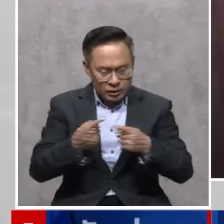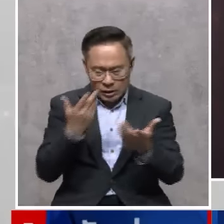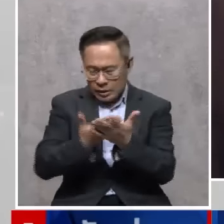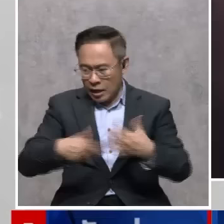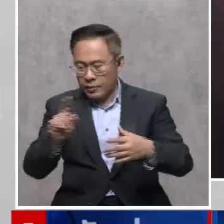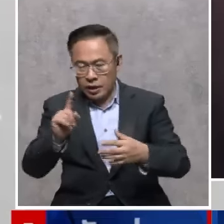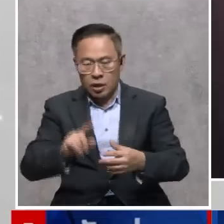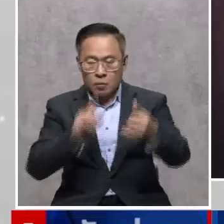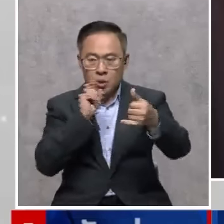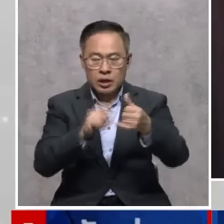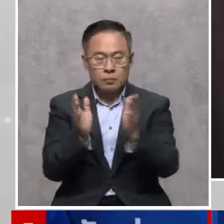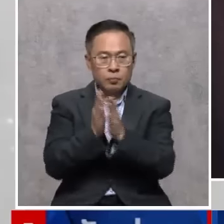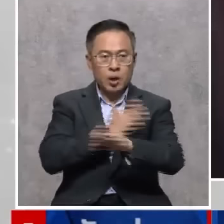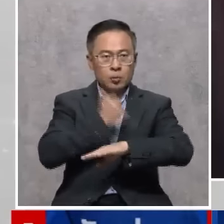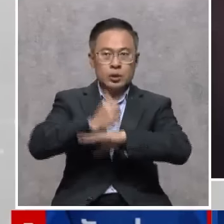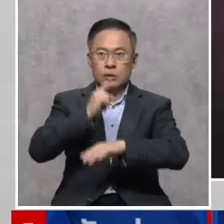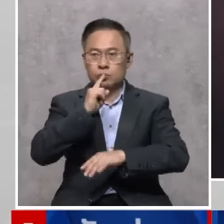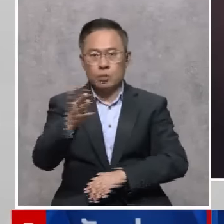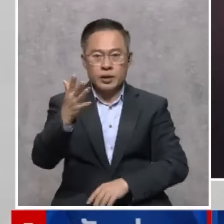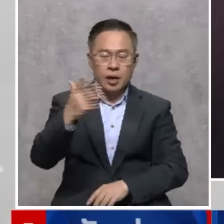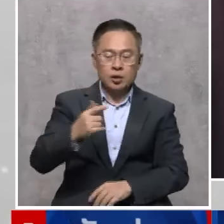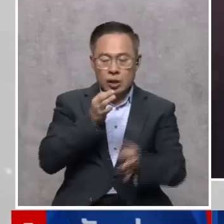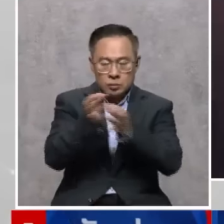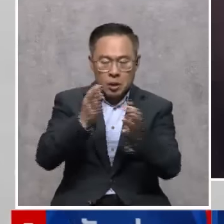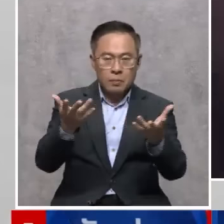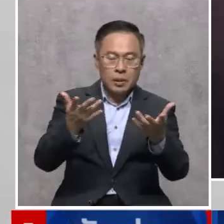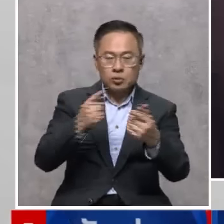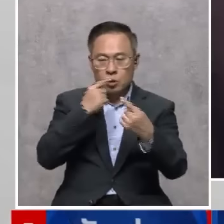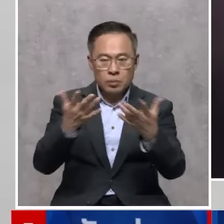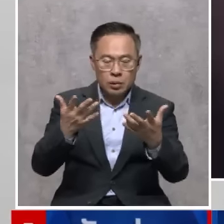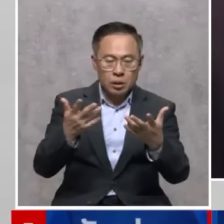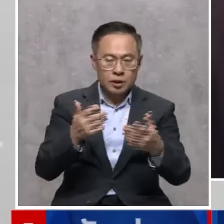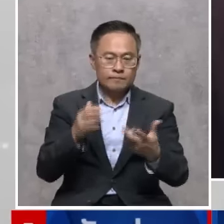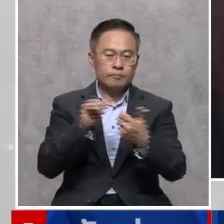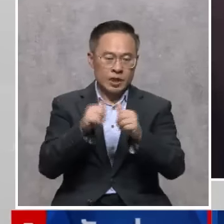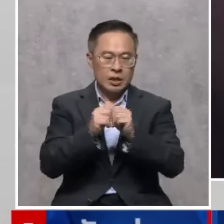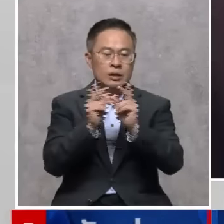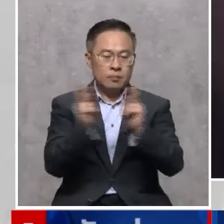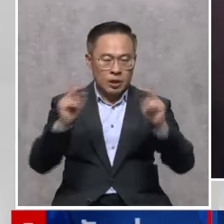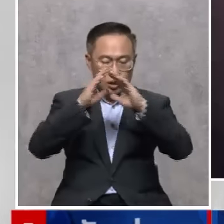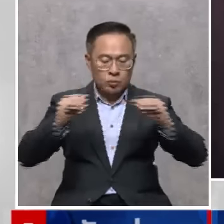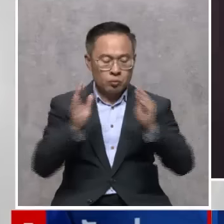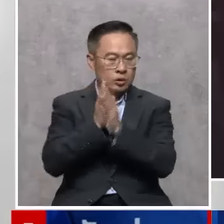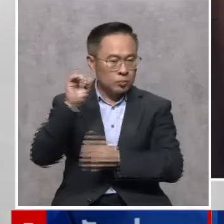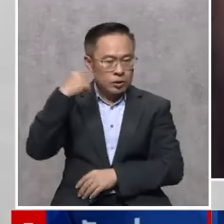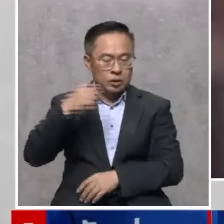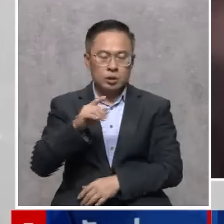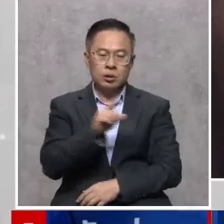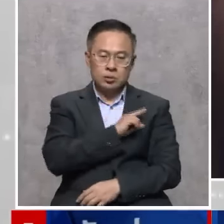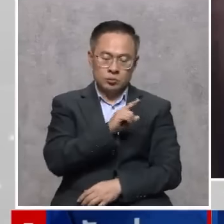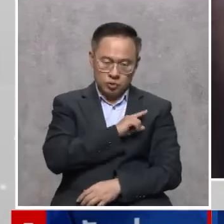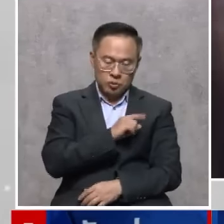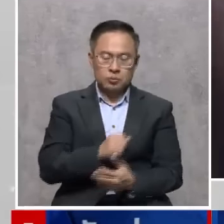ก็ไม่สามารถชี้แจงการจ่ายเงินใดๆของวัดได้พอเกิดเหตุการณ์เช่นนี้เนี่ยอดีตกรรมการวัดคนนี้เขาบอกว่าต้องรับผิดชอ